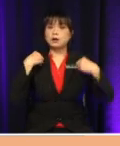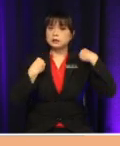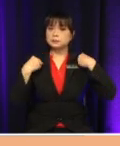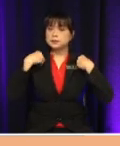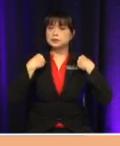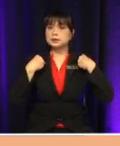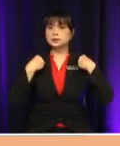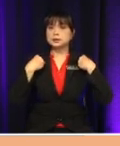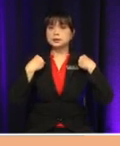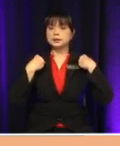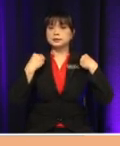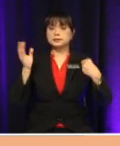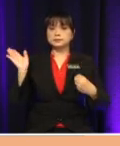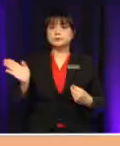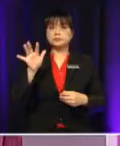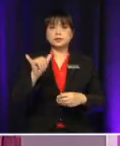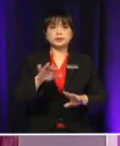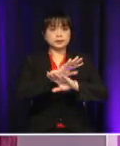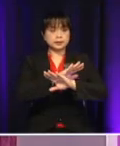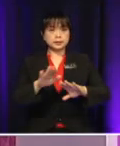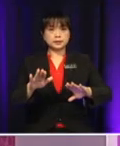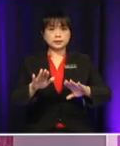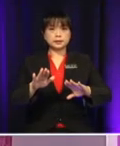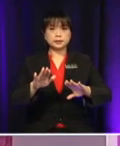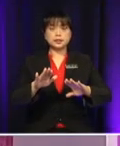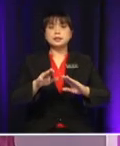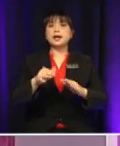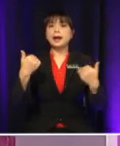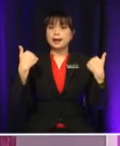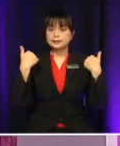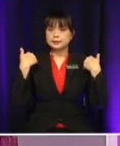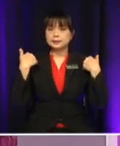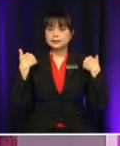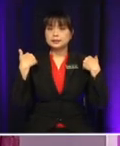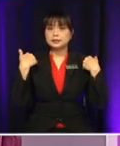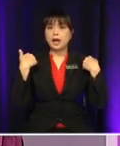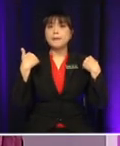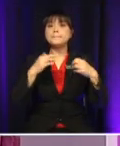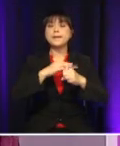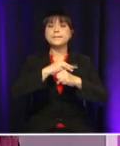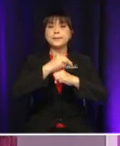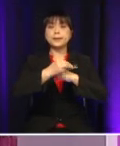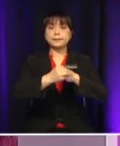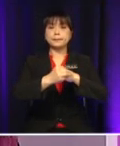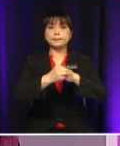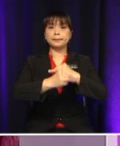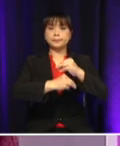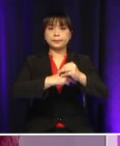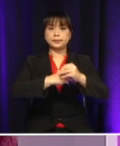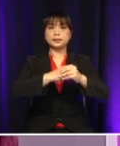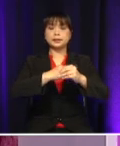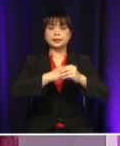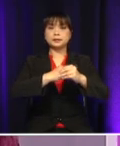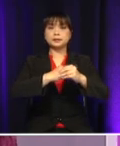adalah organisme yang tidak mempunyai membrin oke yang mempunyai membran